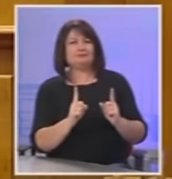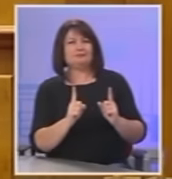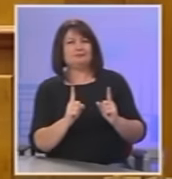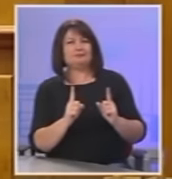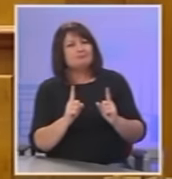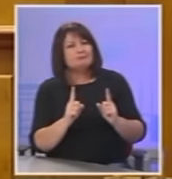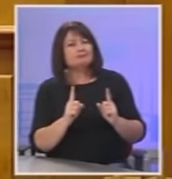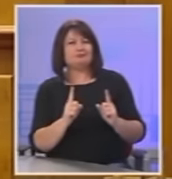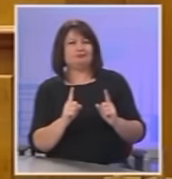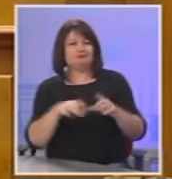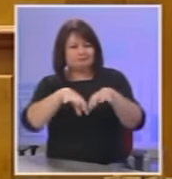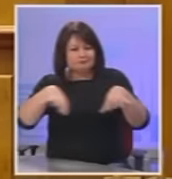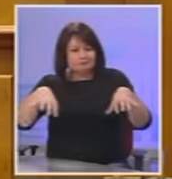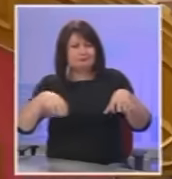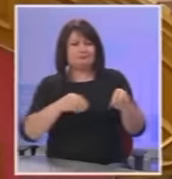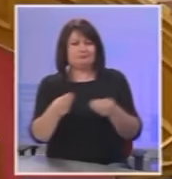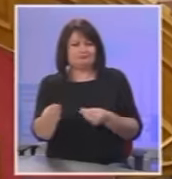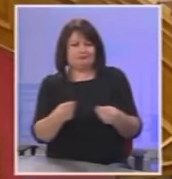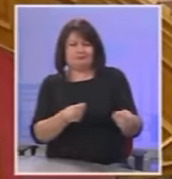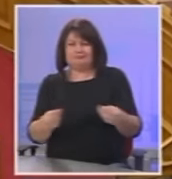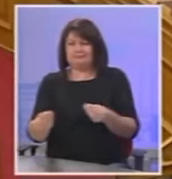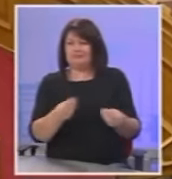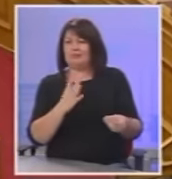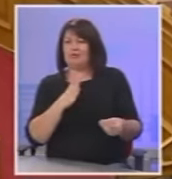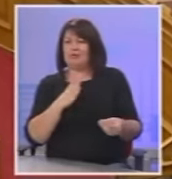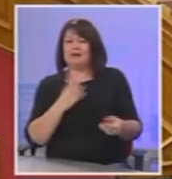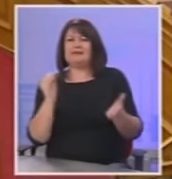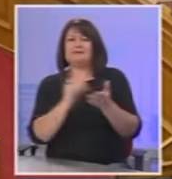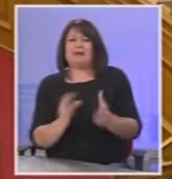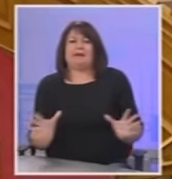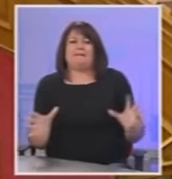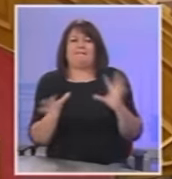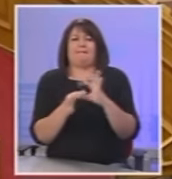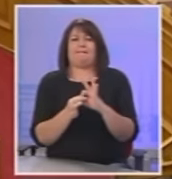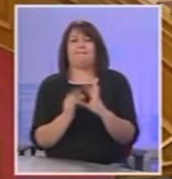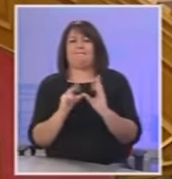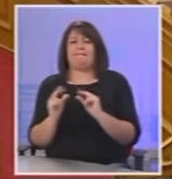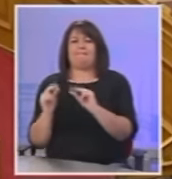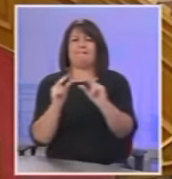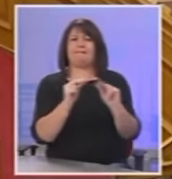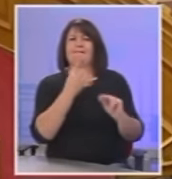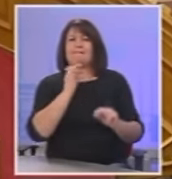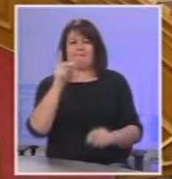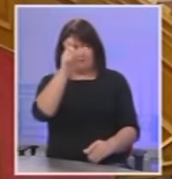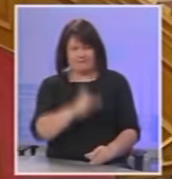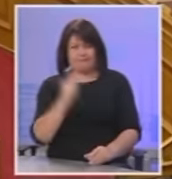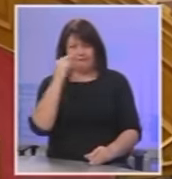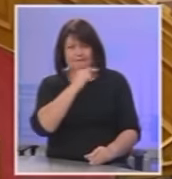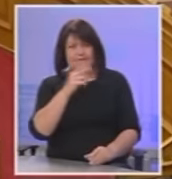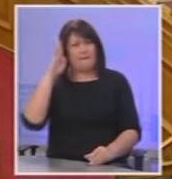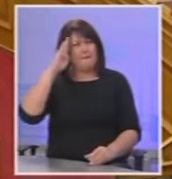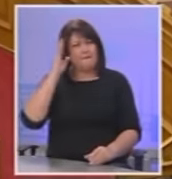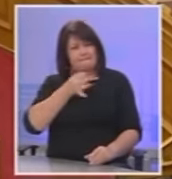διαφθορά, η συναλλαγή. Γιατί πρέπει να ξανασυναντώνται, να ξανασυζητάνε? Ο ίδιος ο Πρωθυπουργός είπε στην